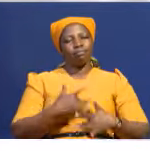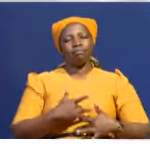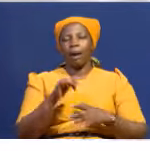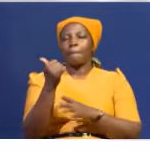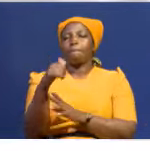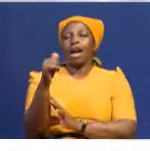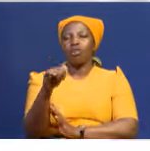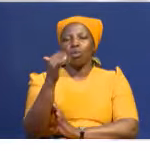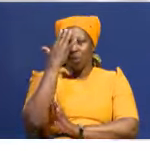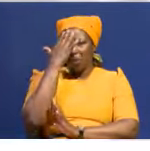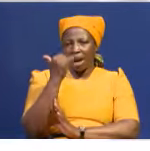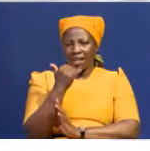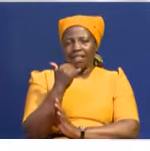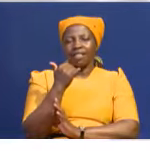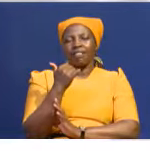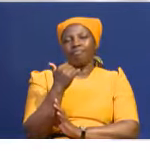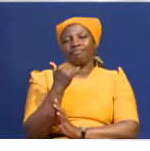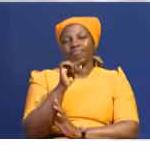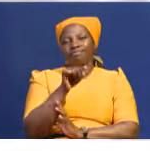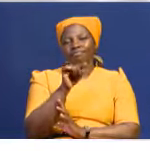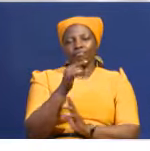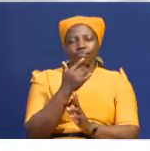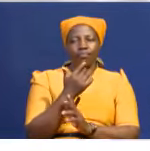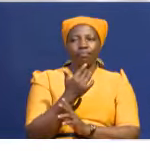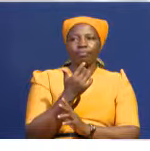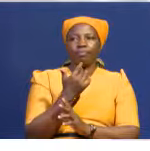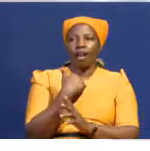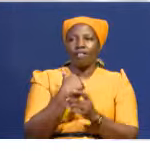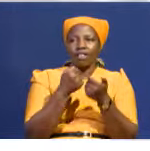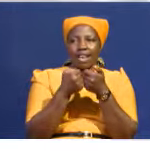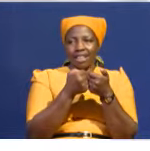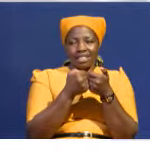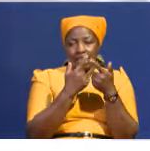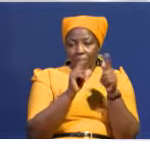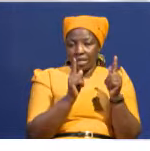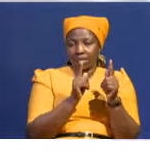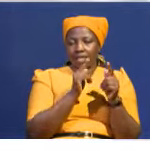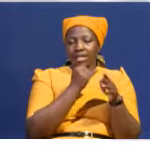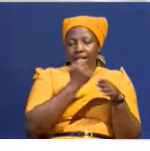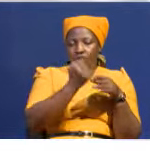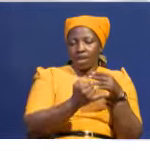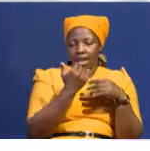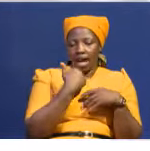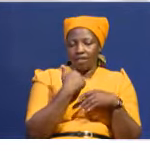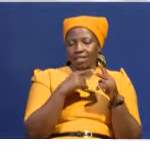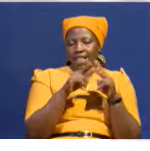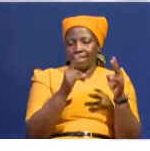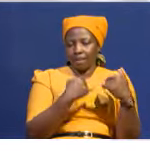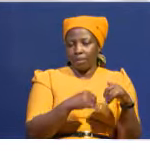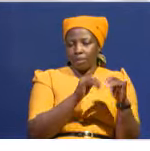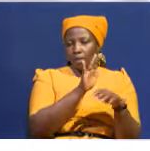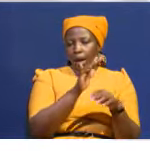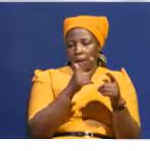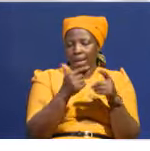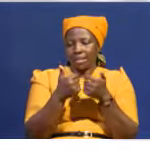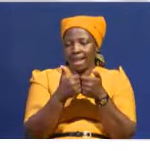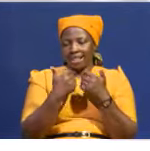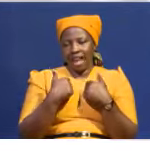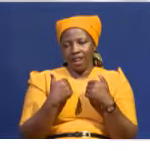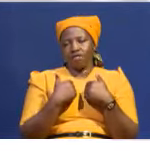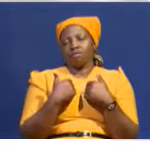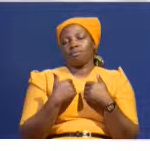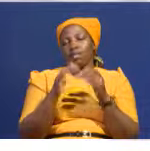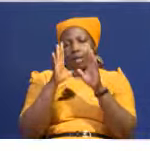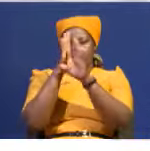hiyo imeshaanza kutekelezwa. Kwa hivyo kunazo changamoto pia ambazo tunatarajia kwamba rais atakuwa anazizungumzia, na pia ni njia zipi